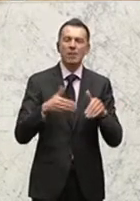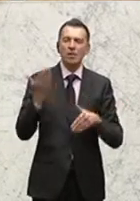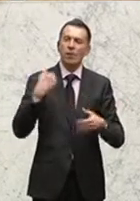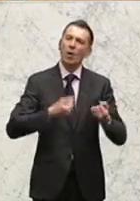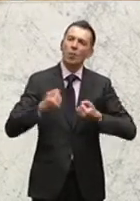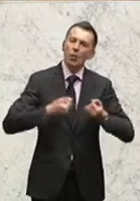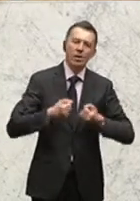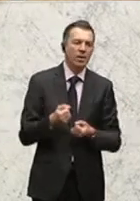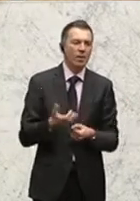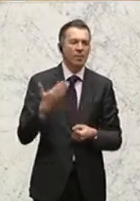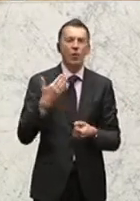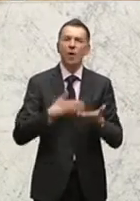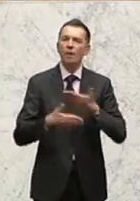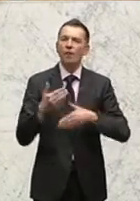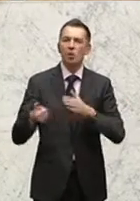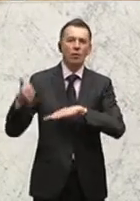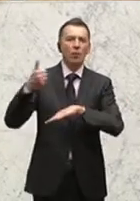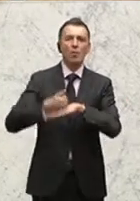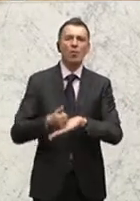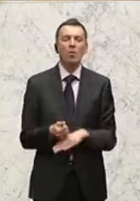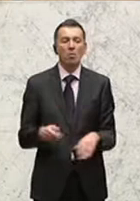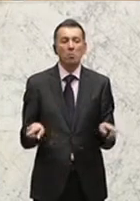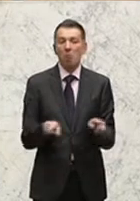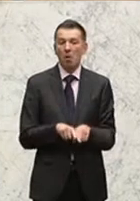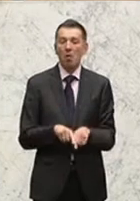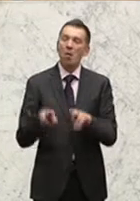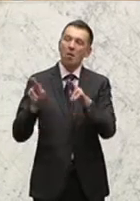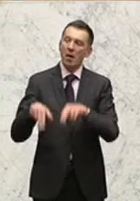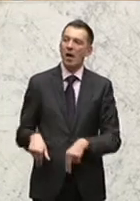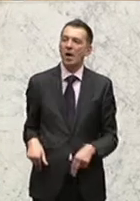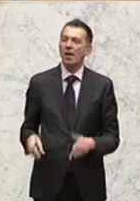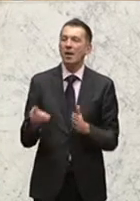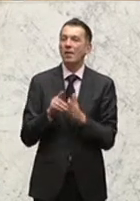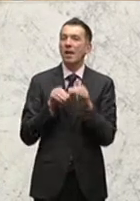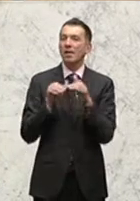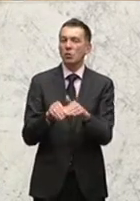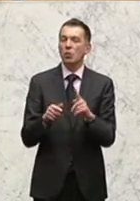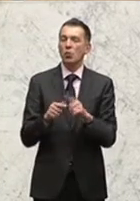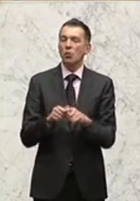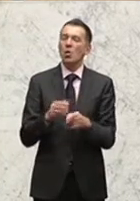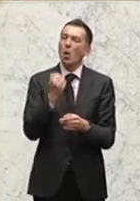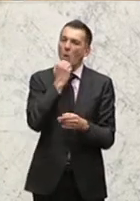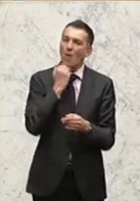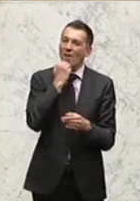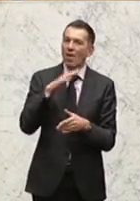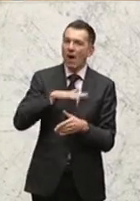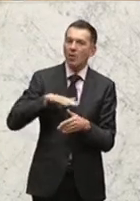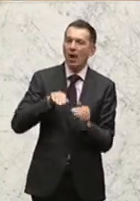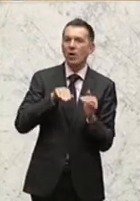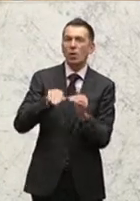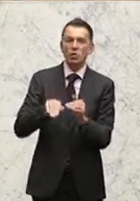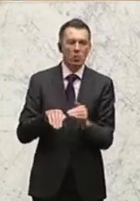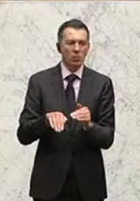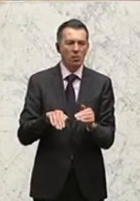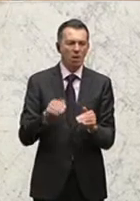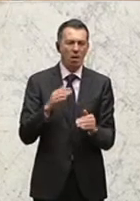Politiker, ehemalige Wirtschaftsbosse, dass die auch ein Recht haben auf Datenschutz und auf Wahrung ihrer Privatsphäre. Weil ganz ehrlich, wenn ich